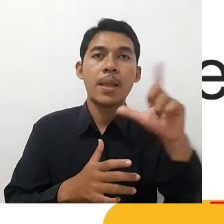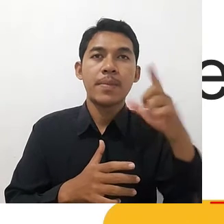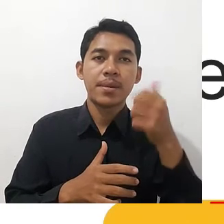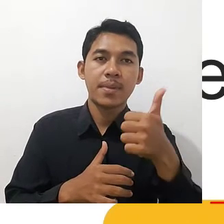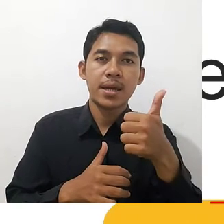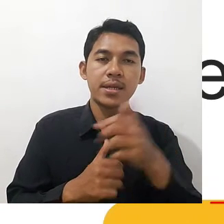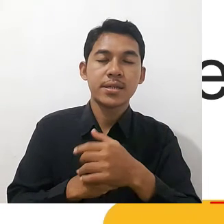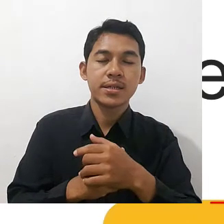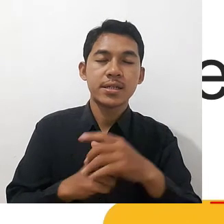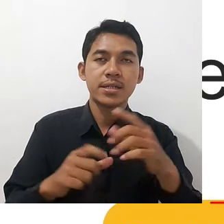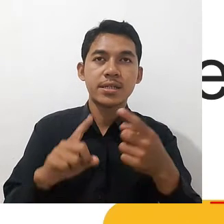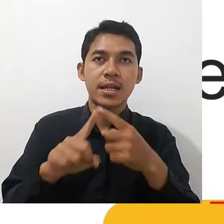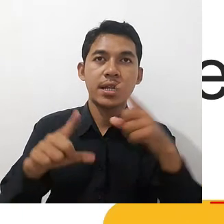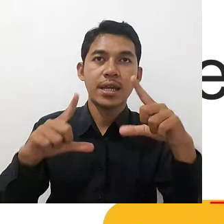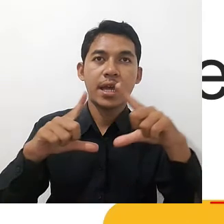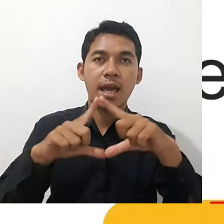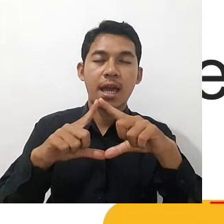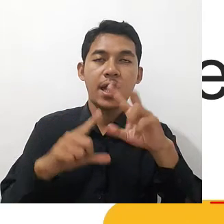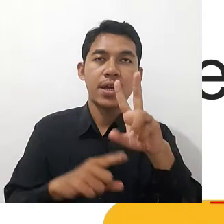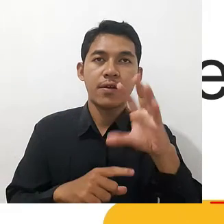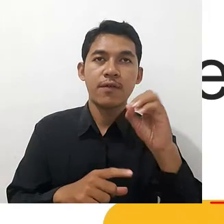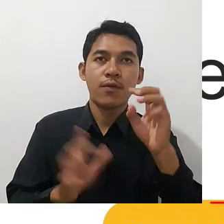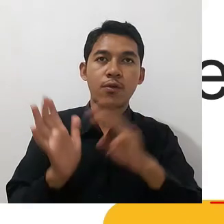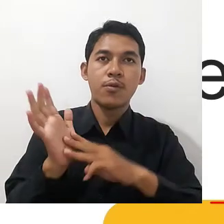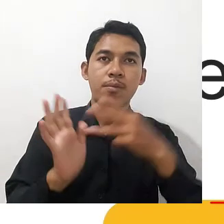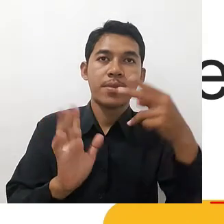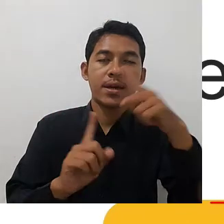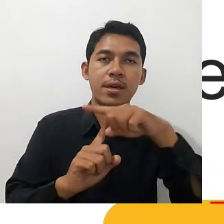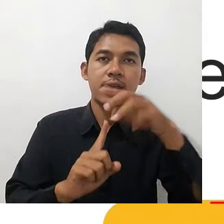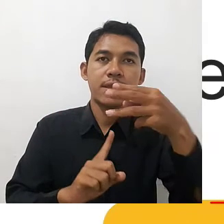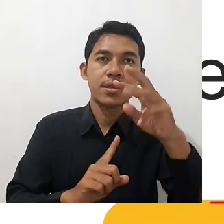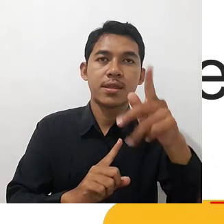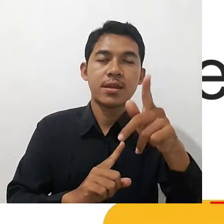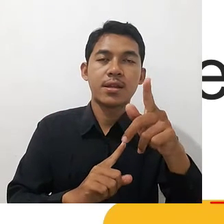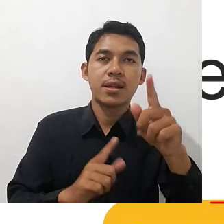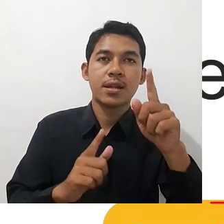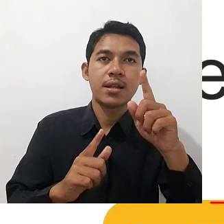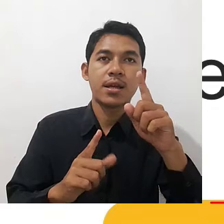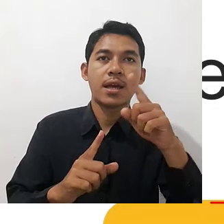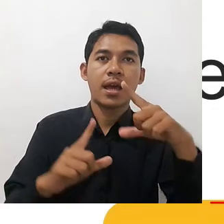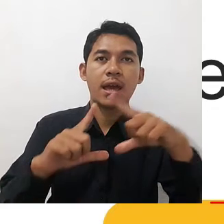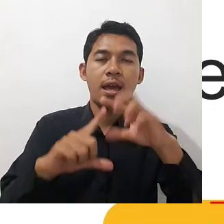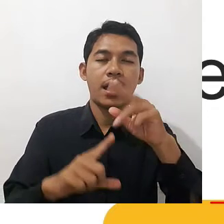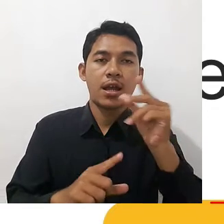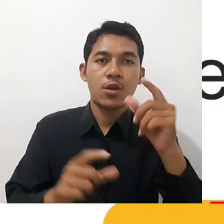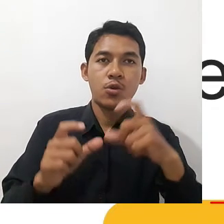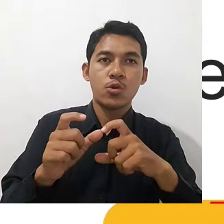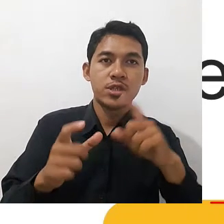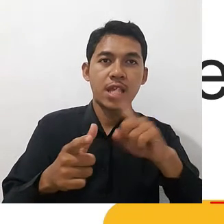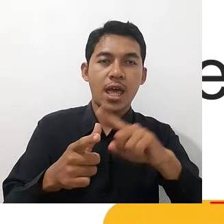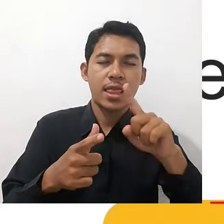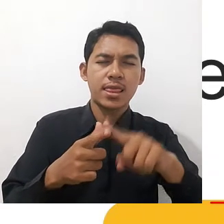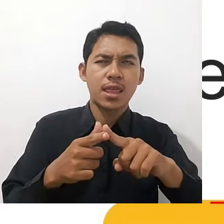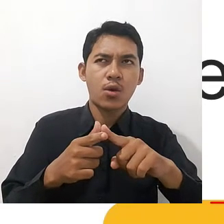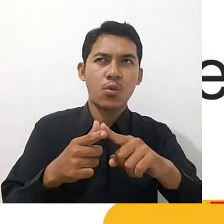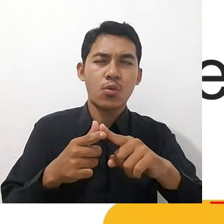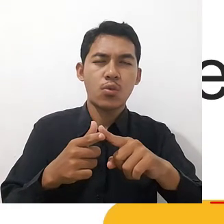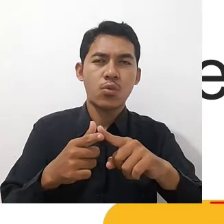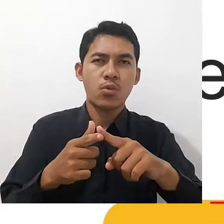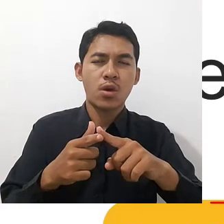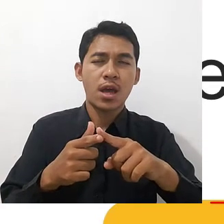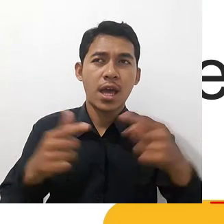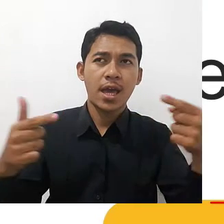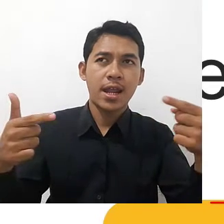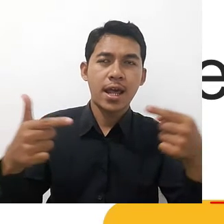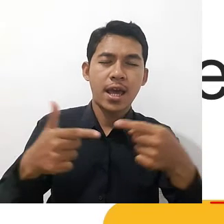ini contohnya ada di avometer. Kan kalau di pengukuran misalkan kalian mengukur arus atau tegangan gitu tuh, atau tahanan suatu rangkaian